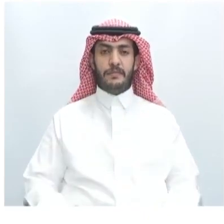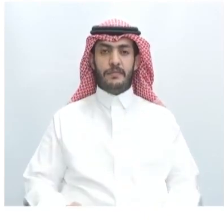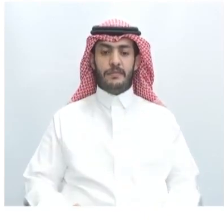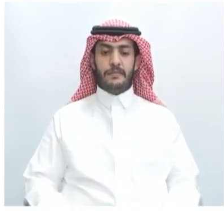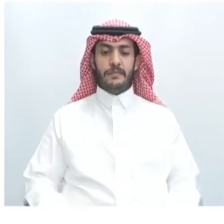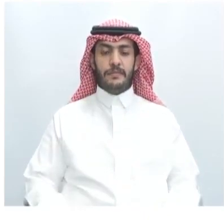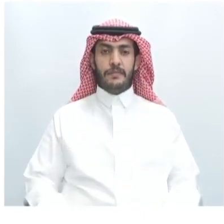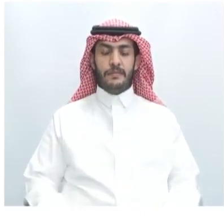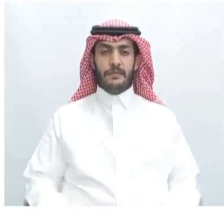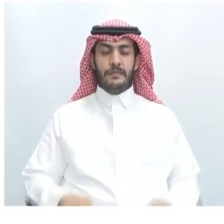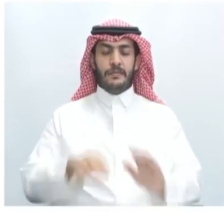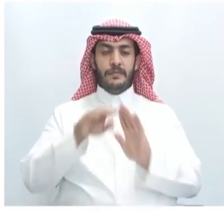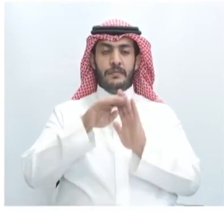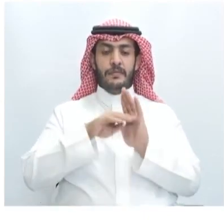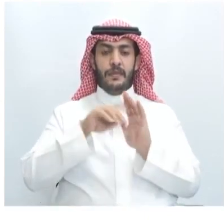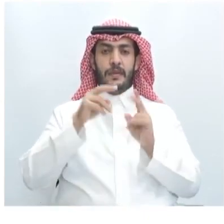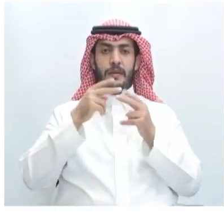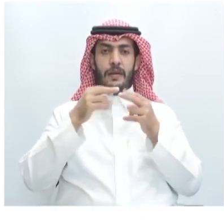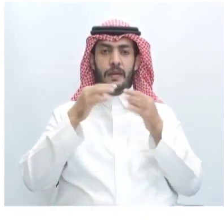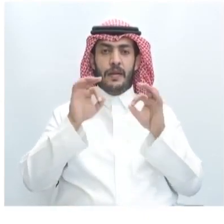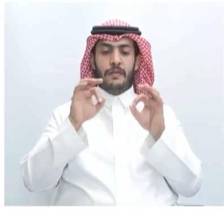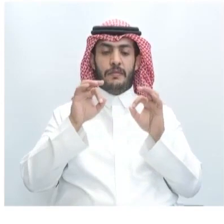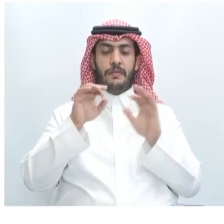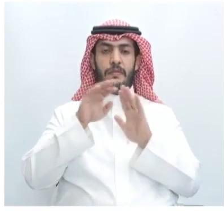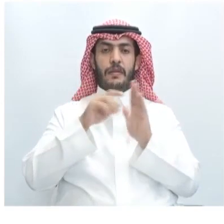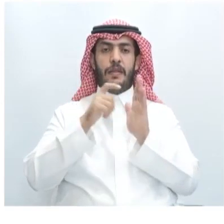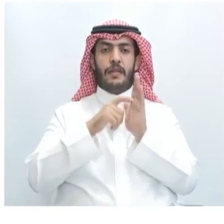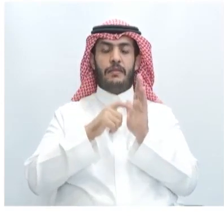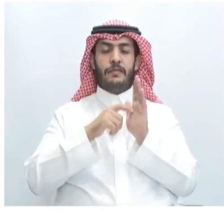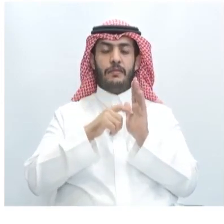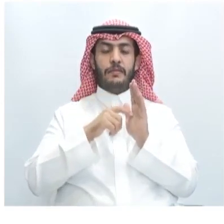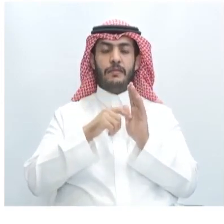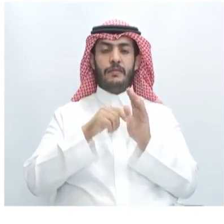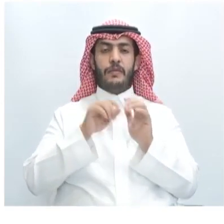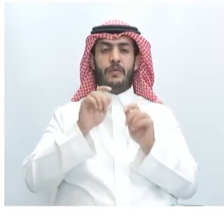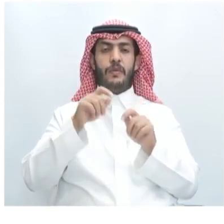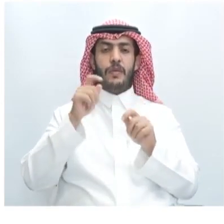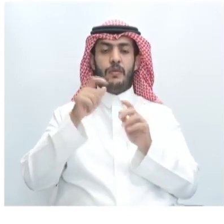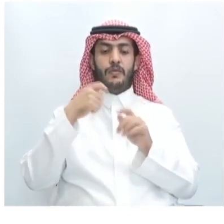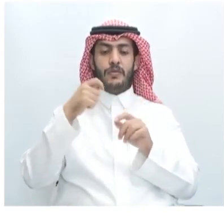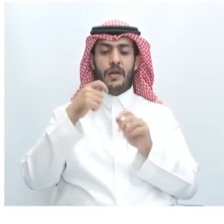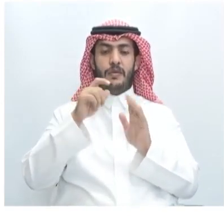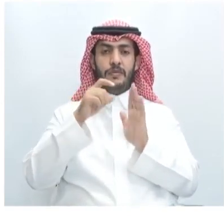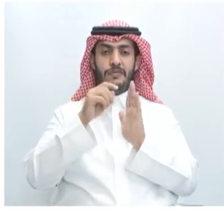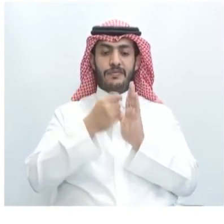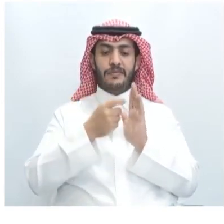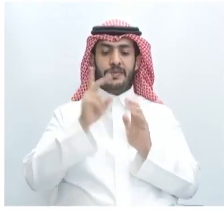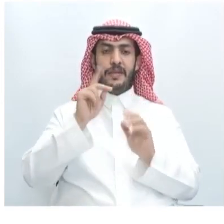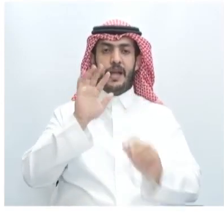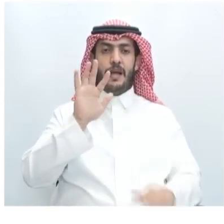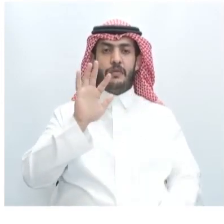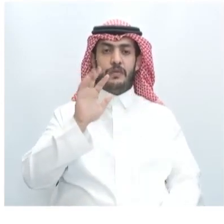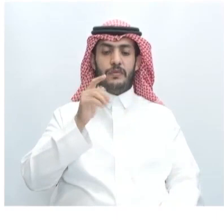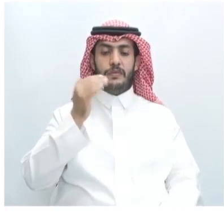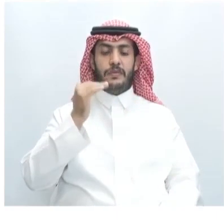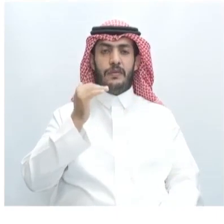العدل والعداله وكذلك الشورى وايضا تنظيم الاداري وايضا نظام الوزاره والدواوين الامر الخامس ما